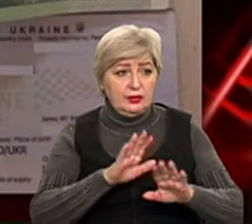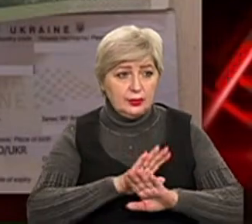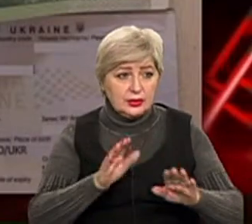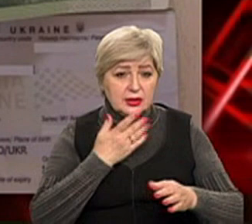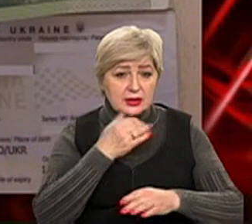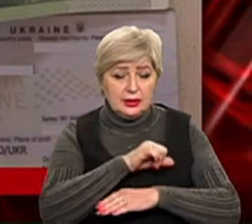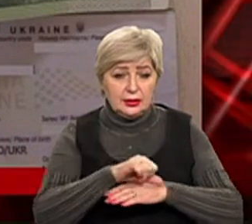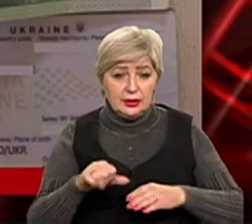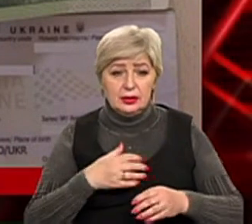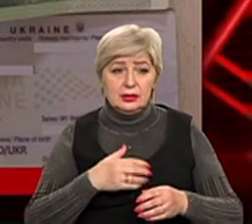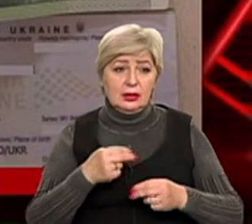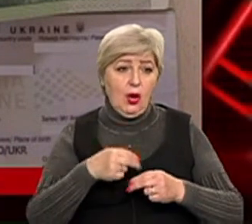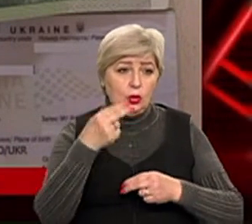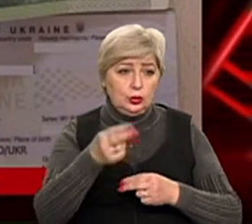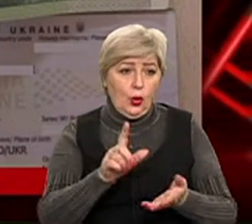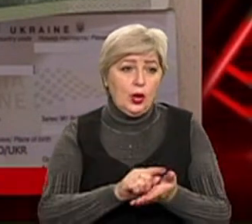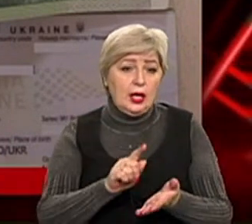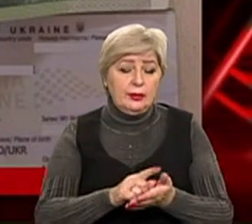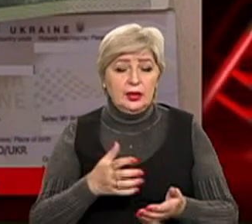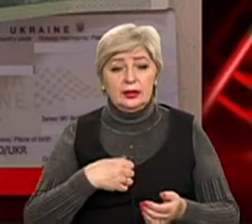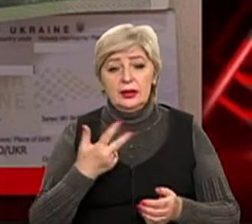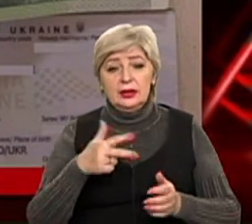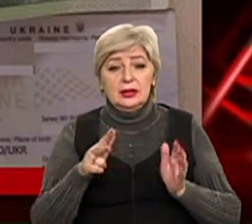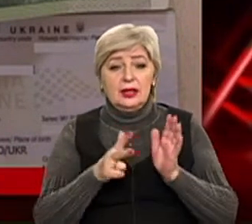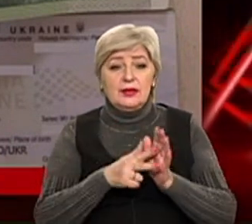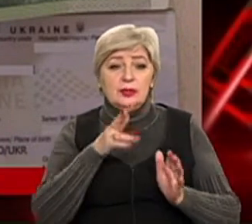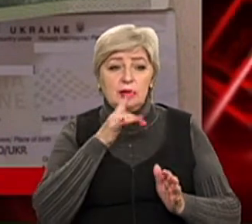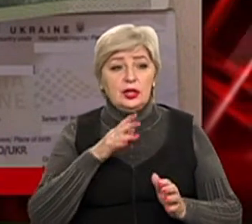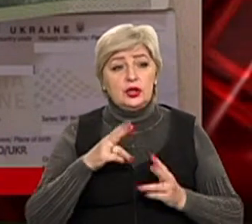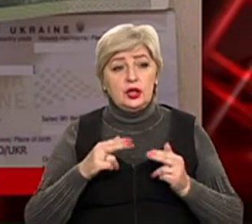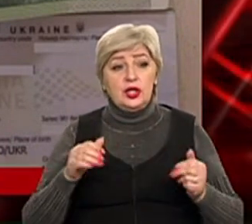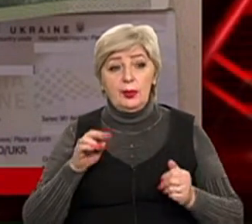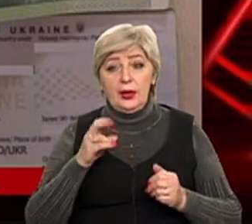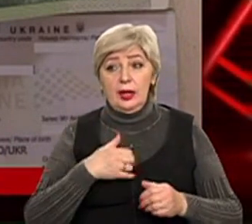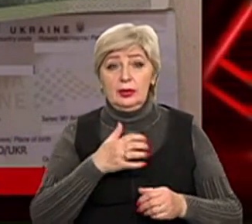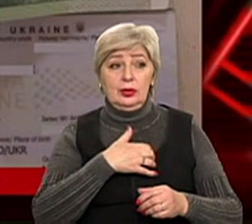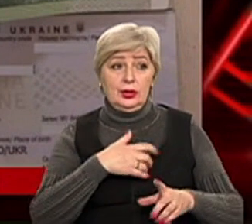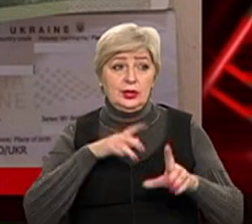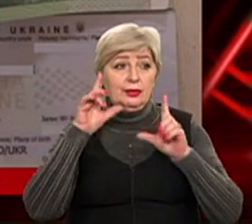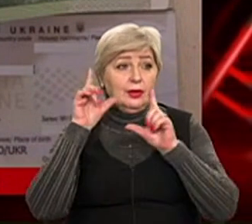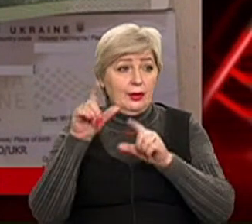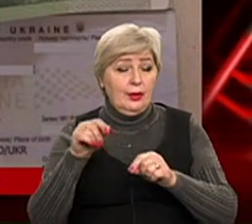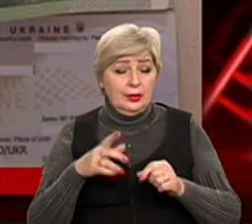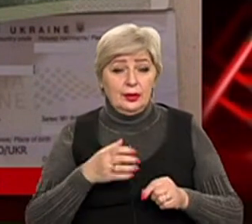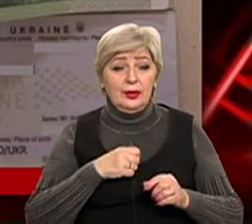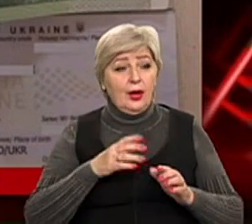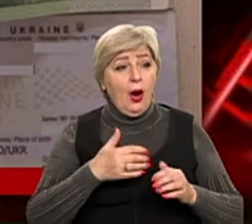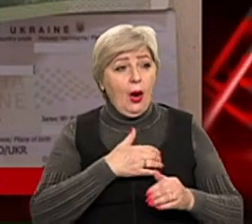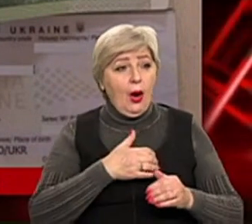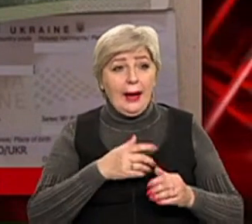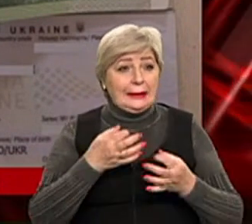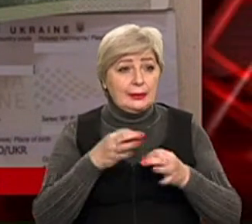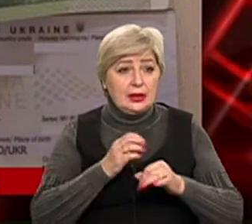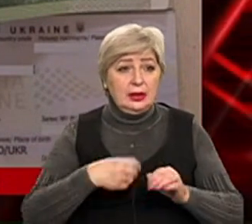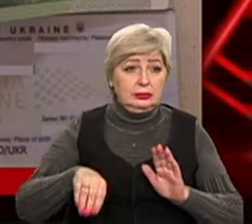дітей. 38-річний дніпрянин намагався виїхати до Польщі, щоби прикордонники пропустили, запропонував 200 злотих. Це